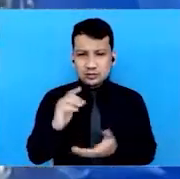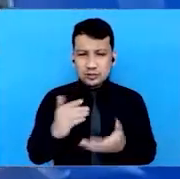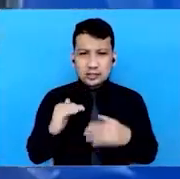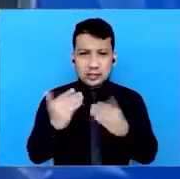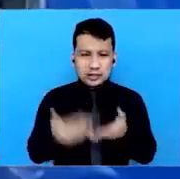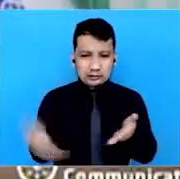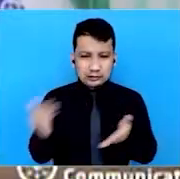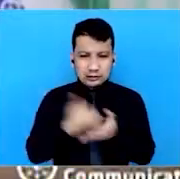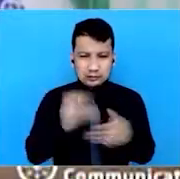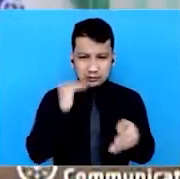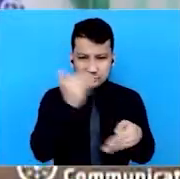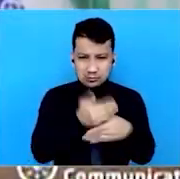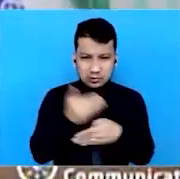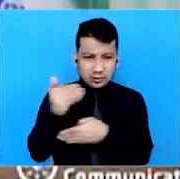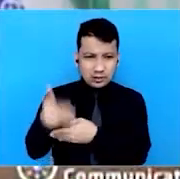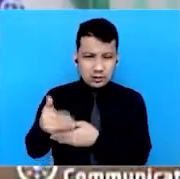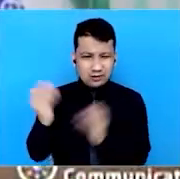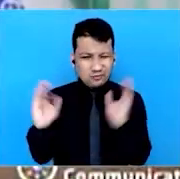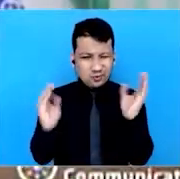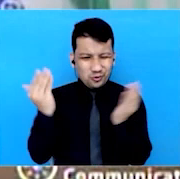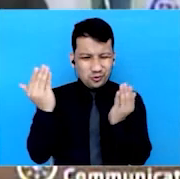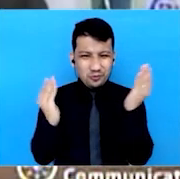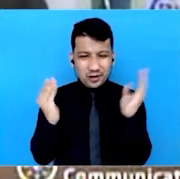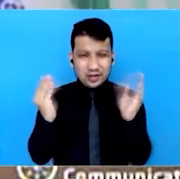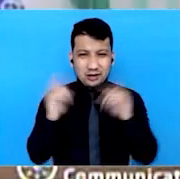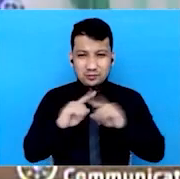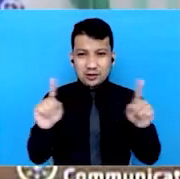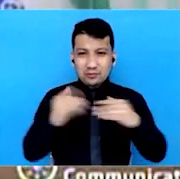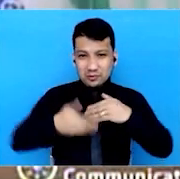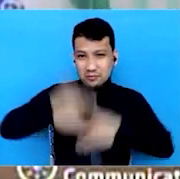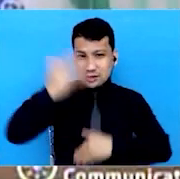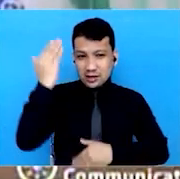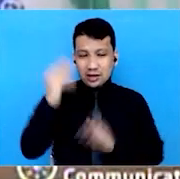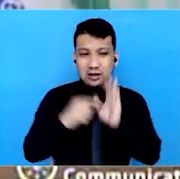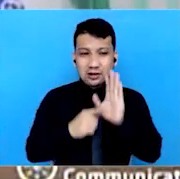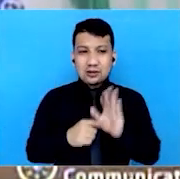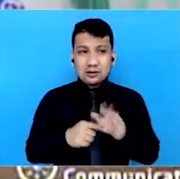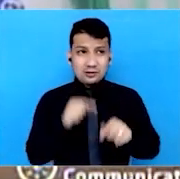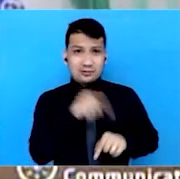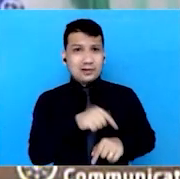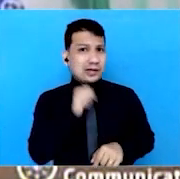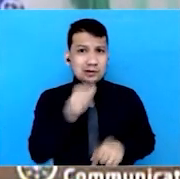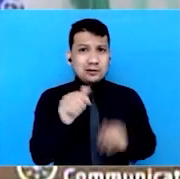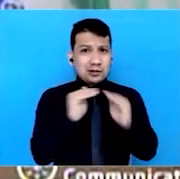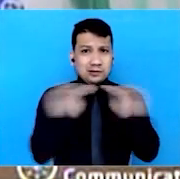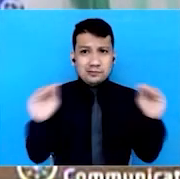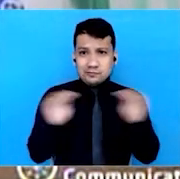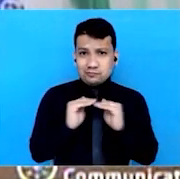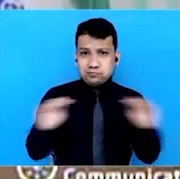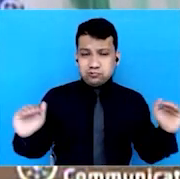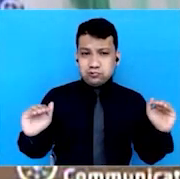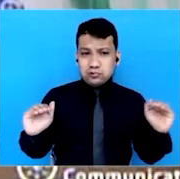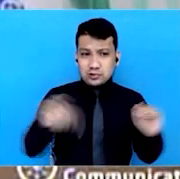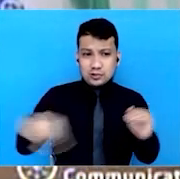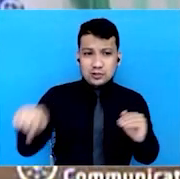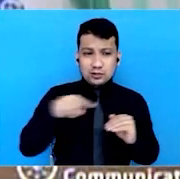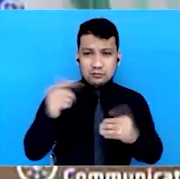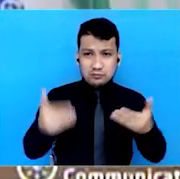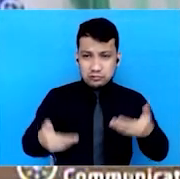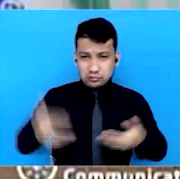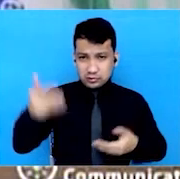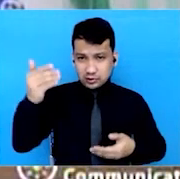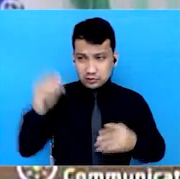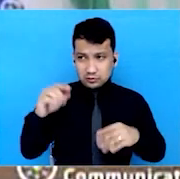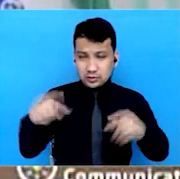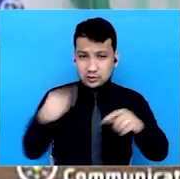They compared ito pong pagtaas natin or infection rate when in fact hindi pare-pareho po ang time periods ng pagtaas ng kaso sa bawat